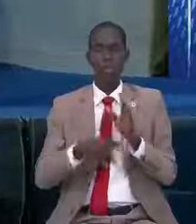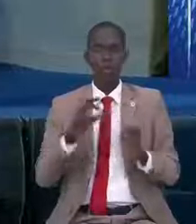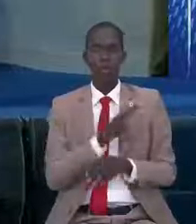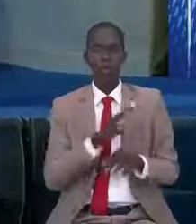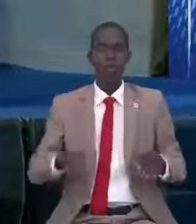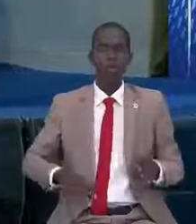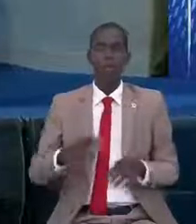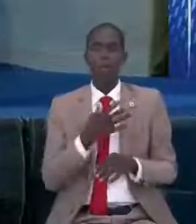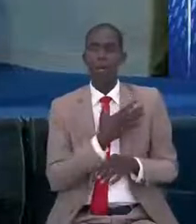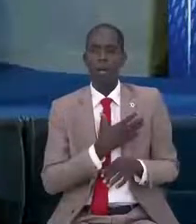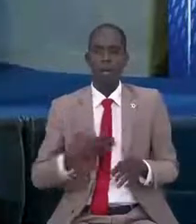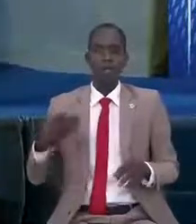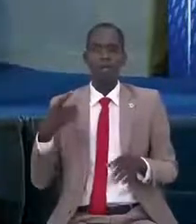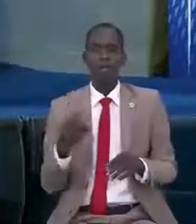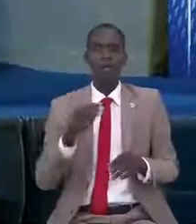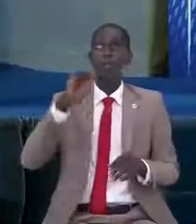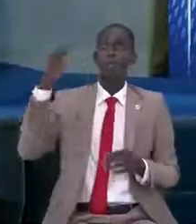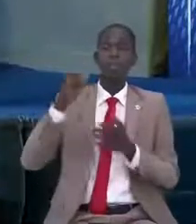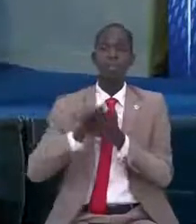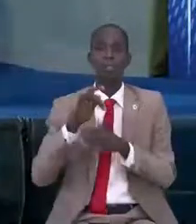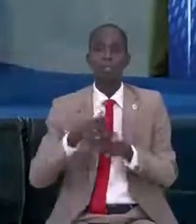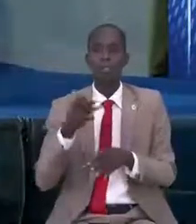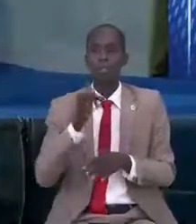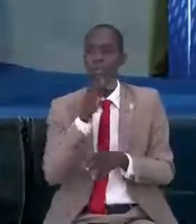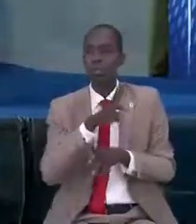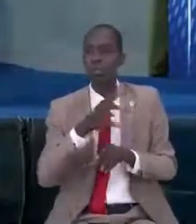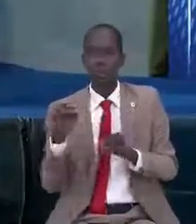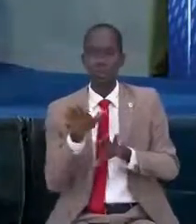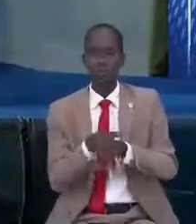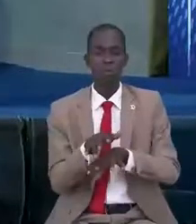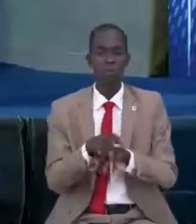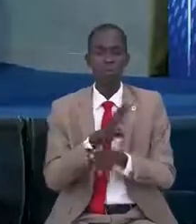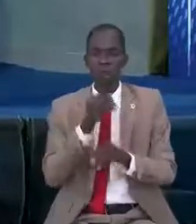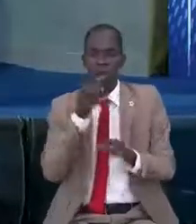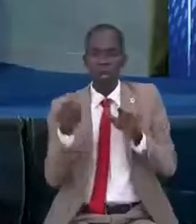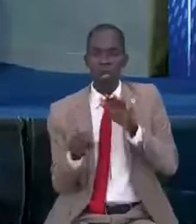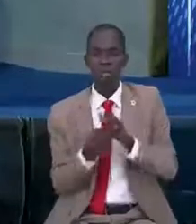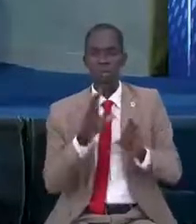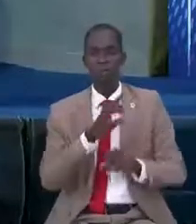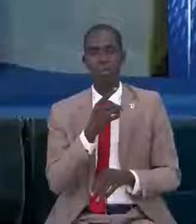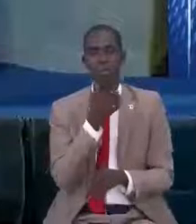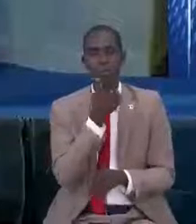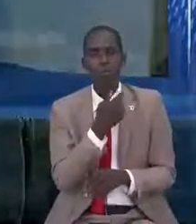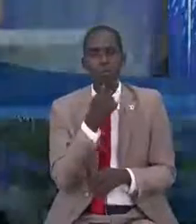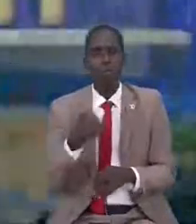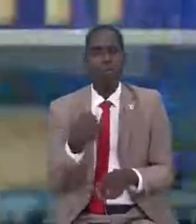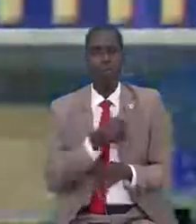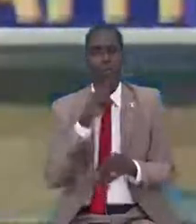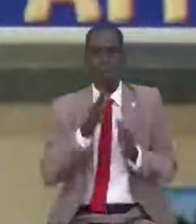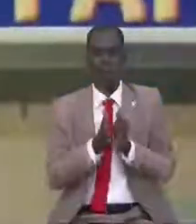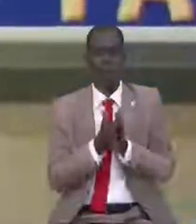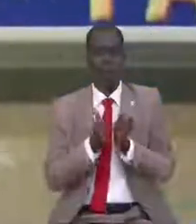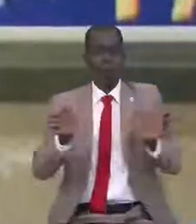Christ, Christ nous purge, nous lave, il n'y a pas d'hypocrisie, il n'y a pas de cachette, il n'y a pas d'hypocrisie, il n'y a pas